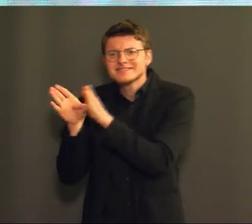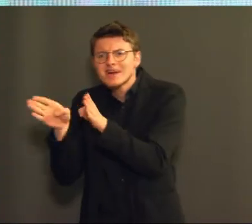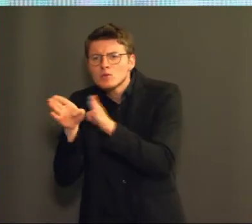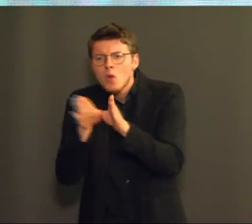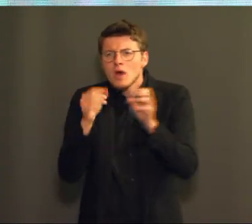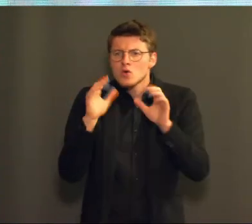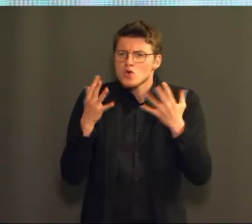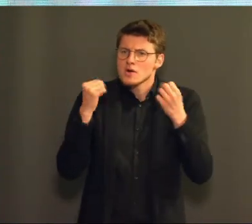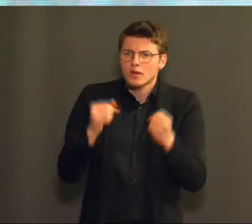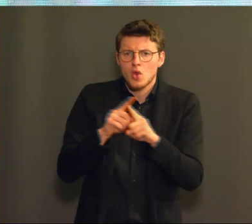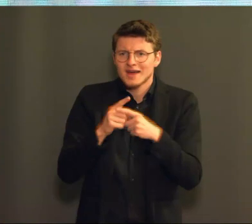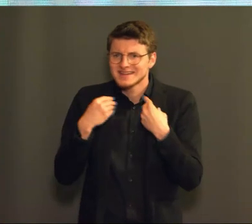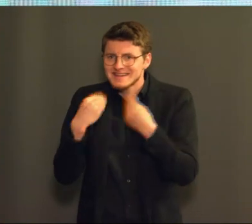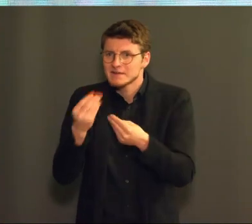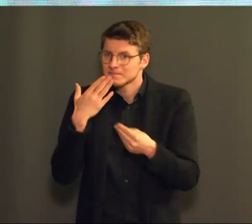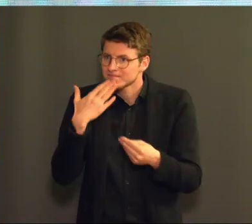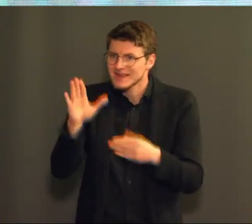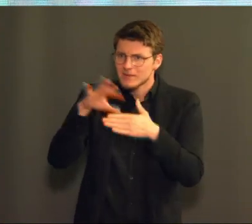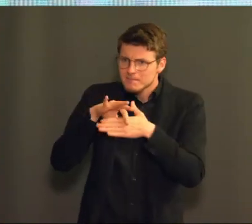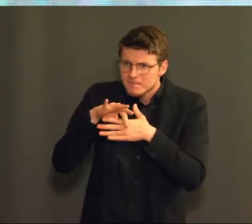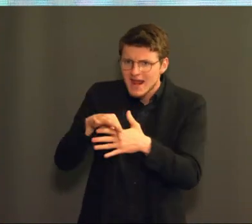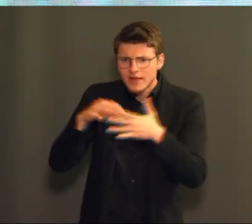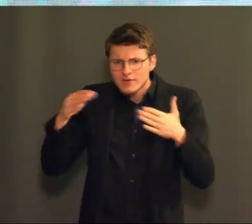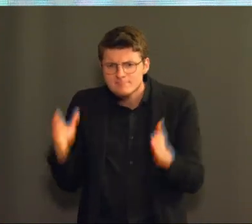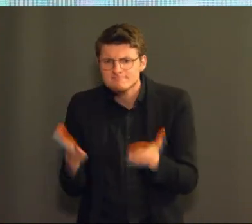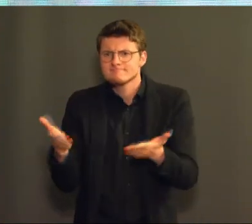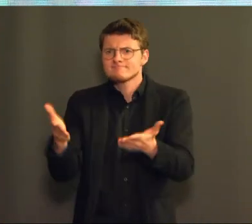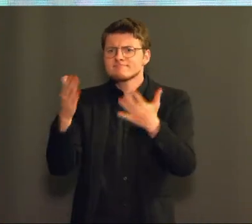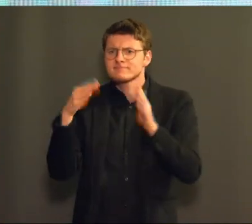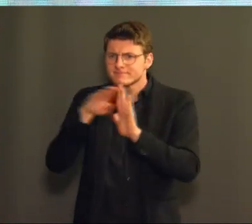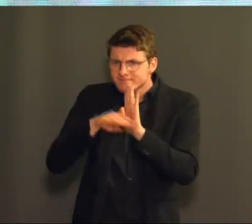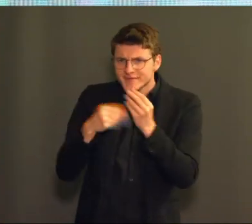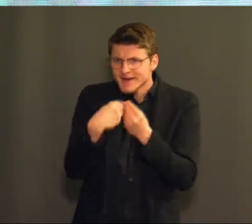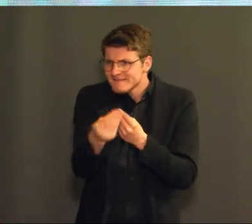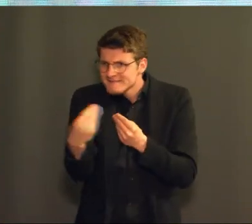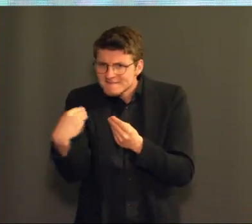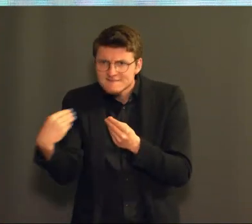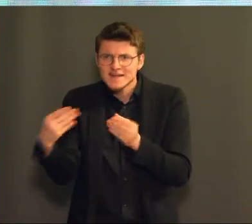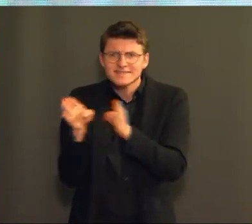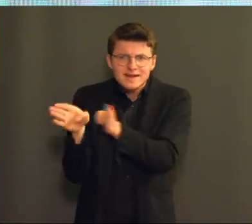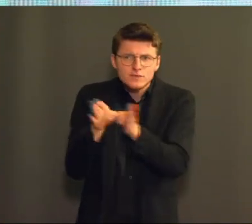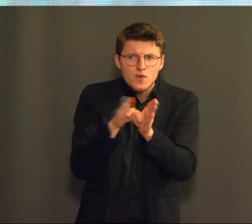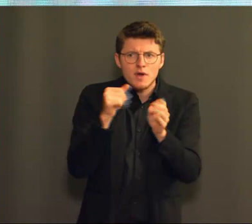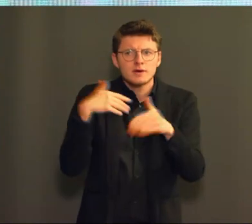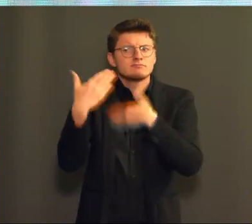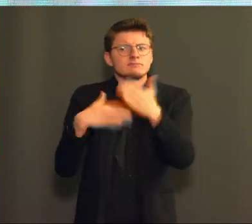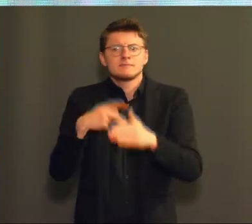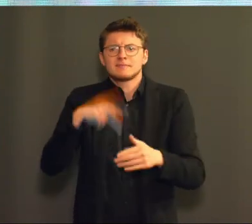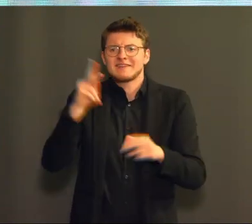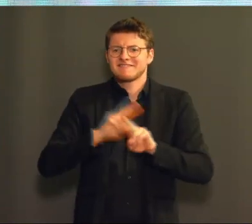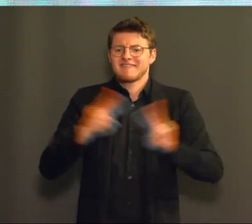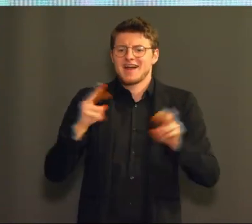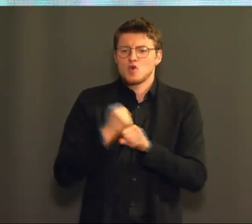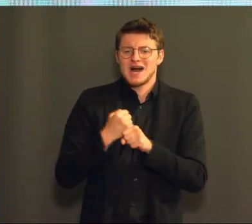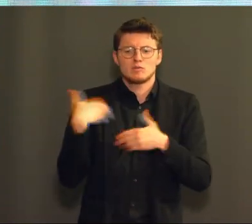te begeleiden en de juiste instrumenten en tools te ontwikkelen om voor elke sector om veilig verder te